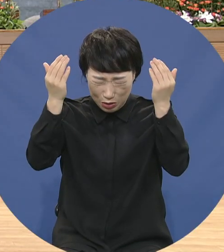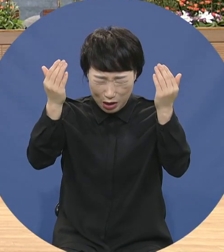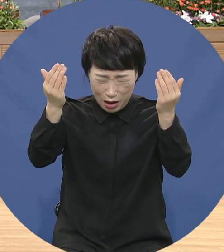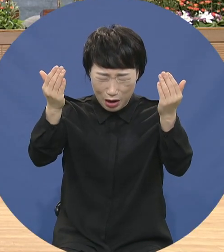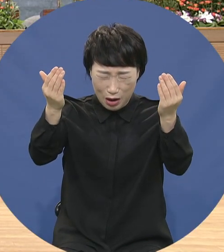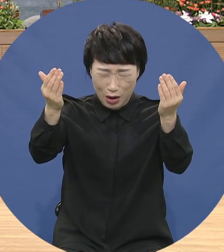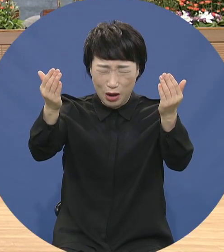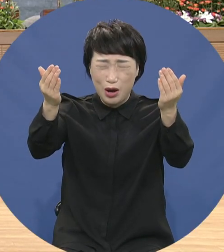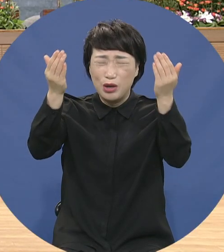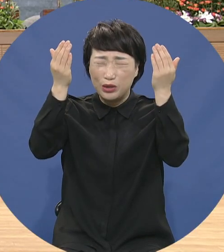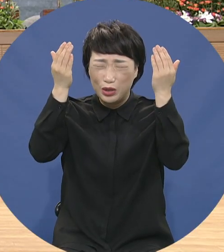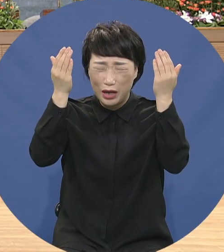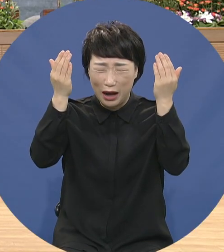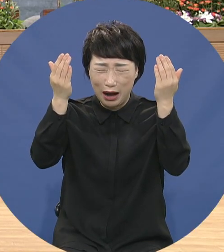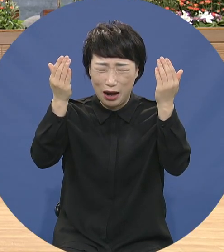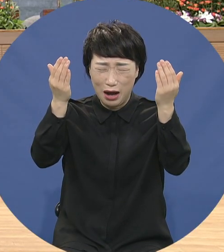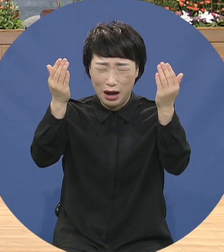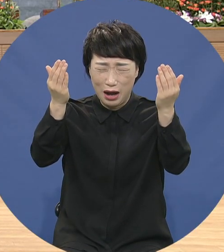주여, 주여,